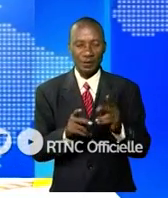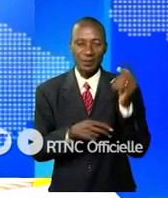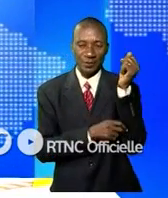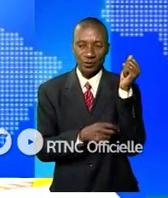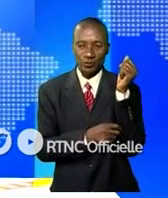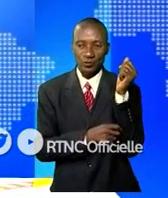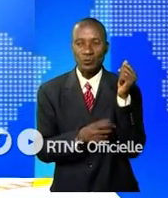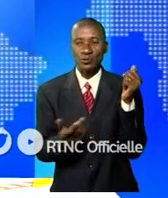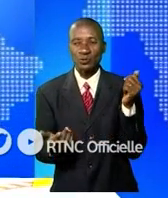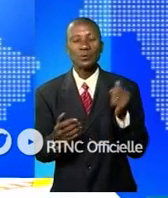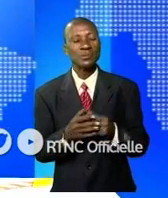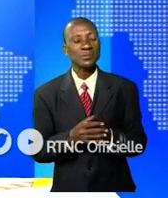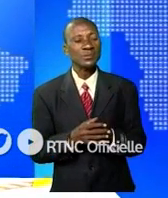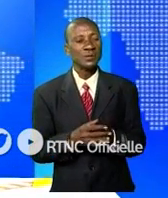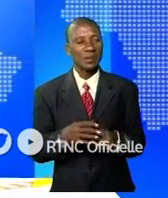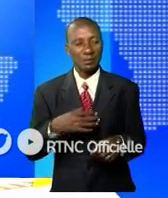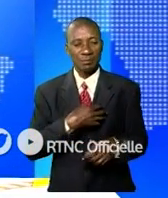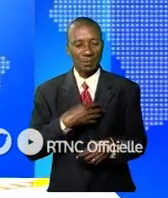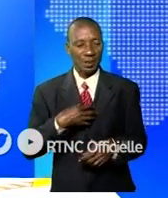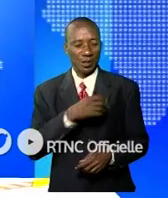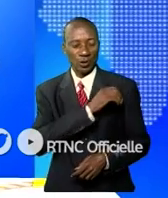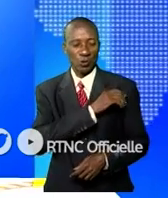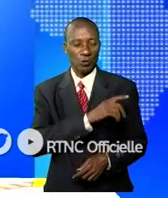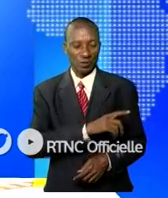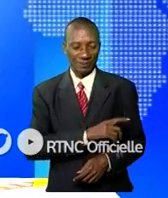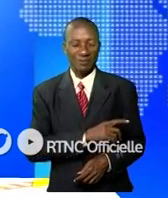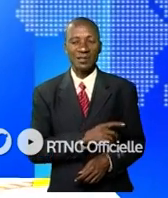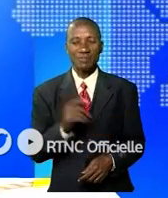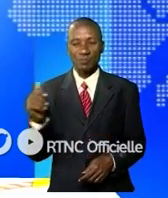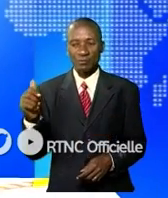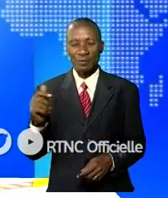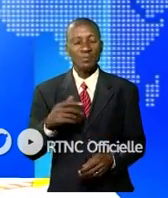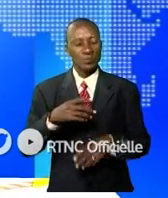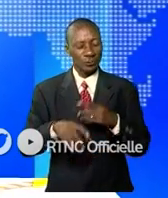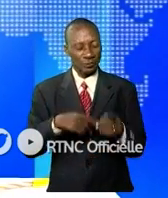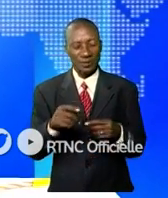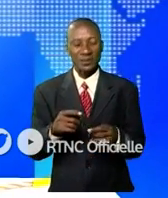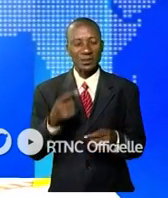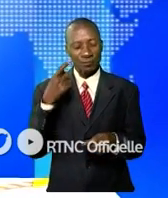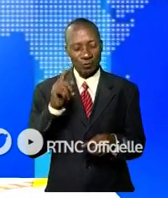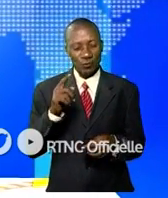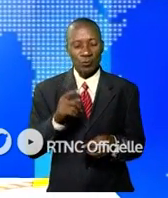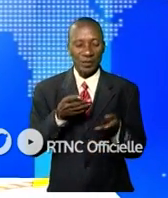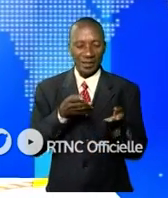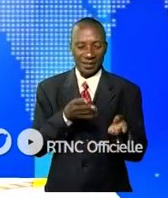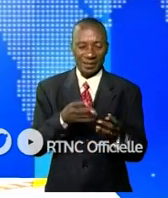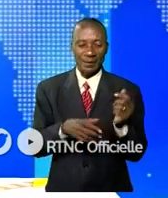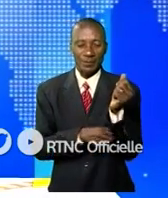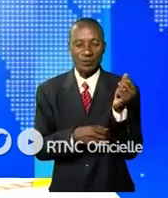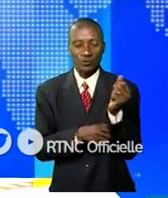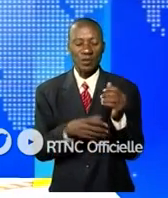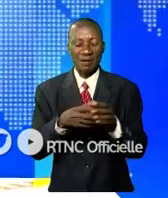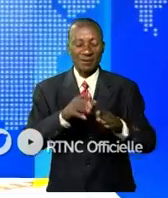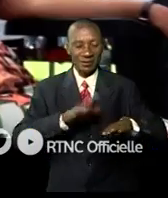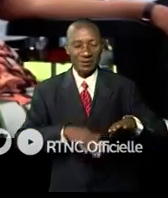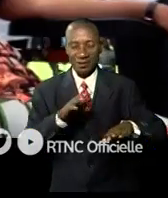Lembe répondait ainsi à l'appel du centre hospitalier Initiative Plus qui bat campagne pour la récolte bénévole de sang. Anita